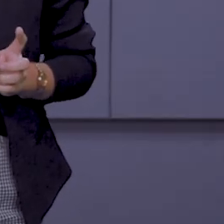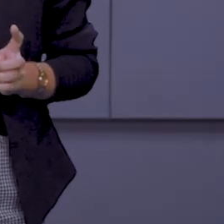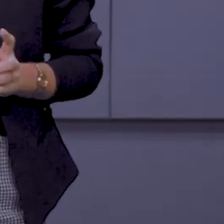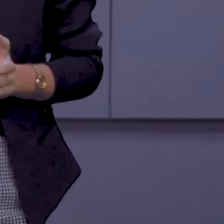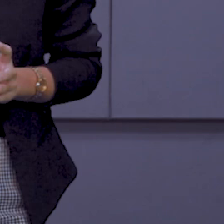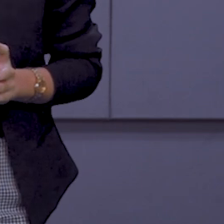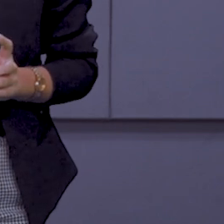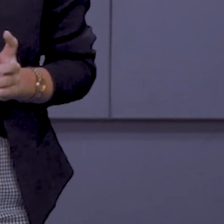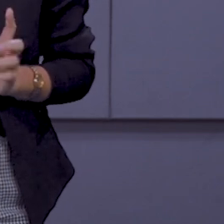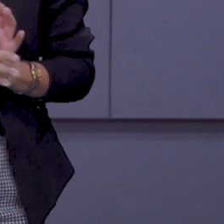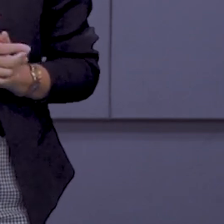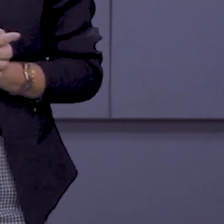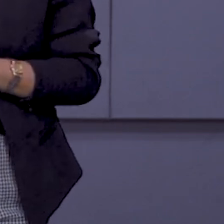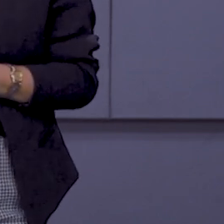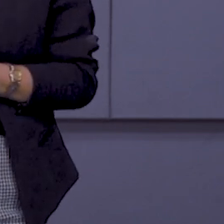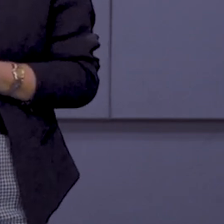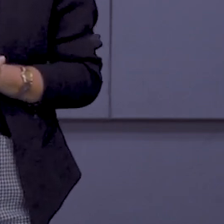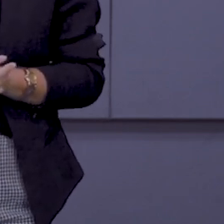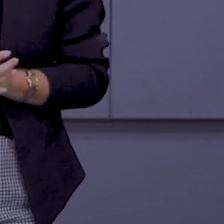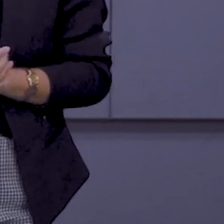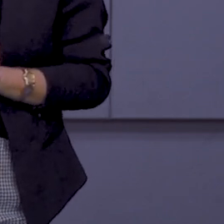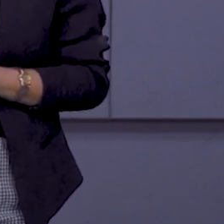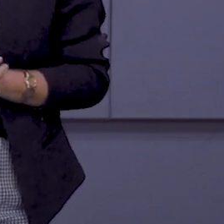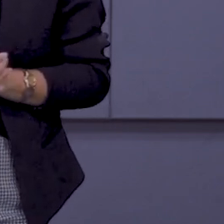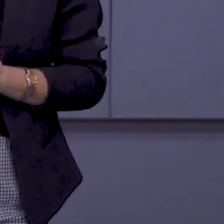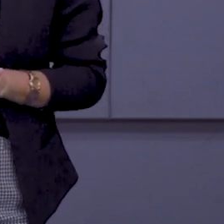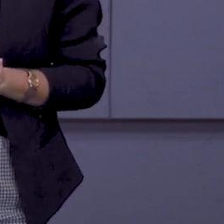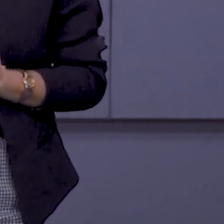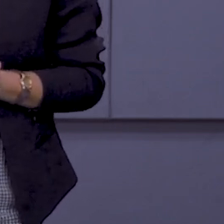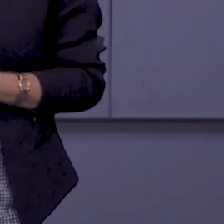butang notifikasaun atu nunei tabo sira labelela kom informasaun fong usiami. Obrigada.